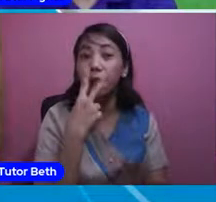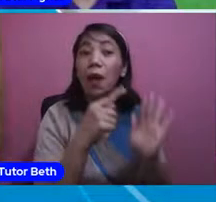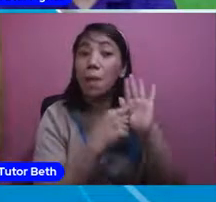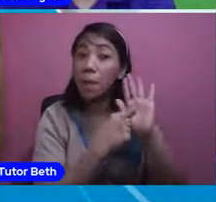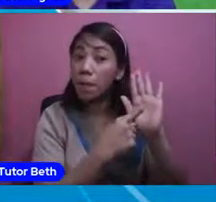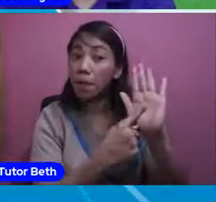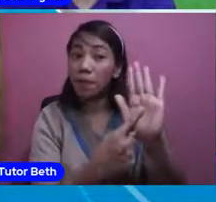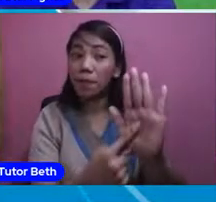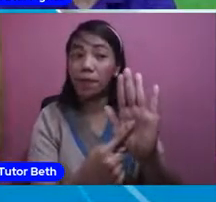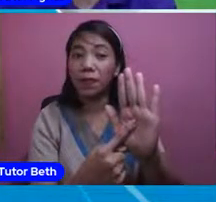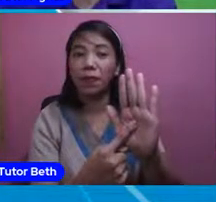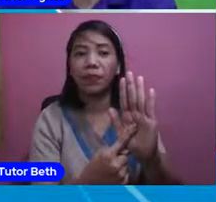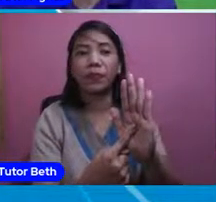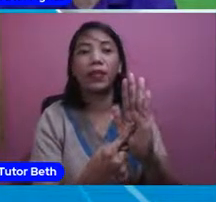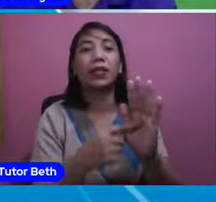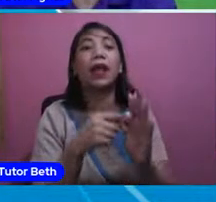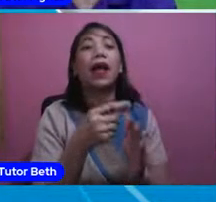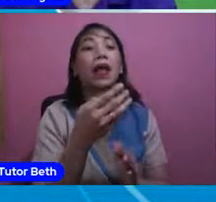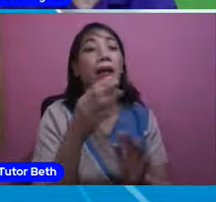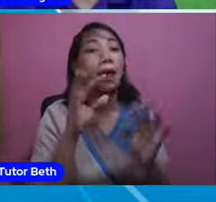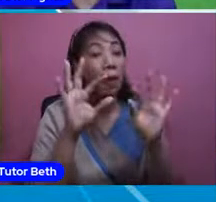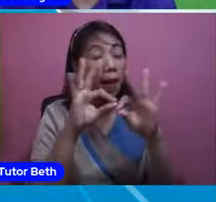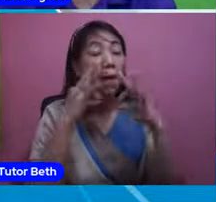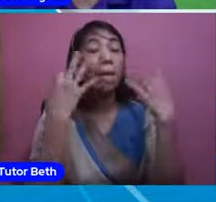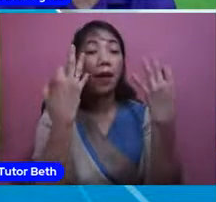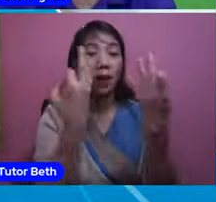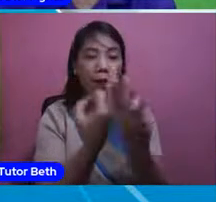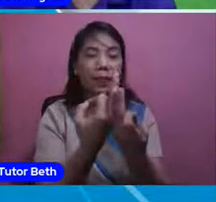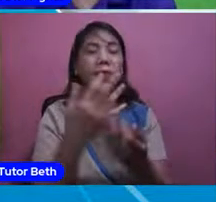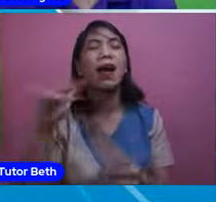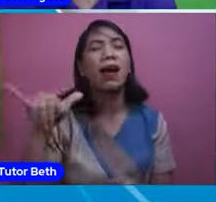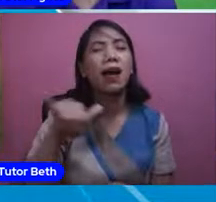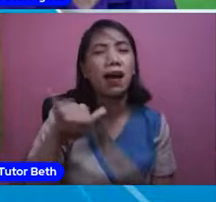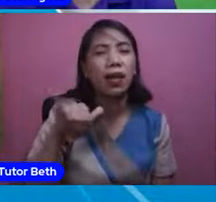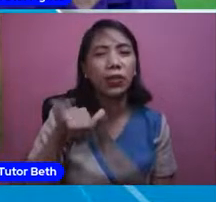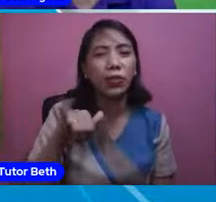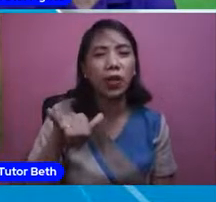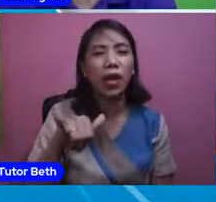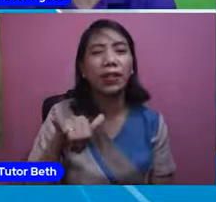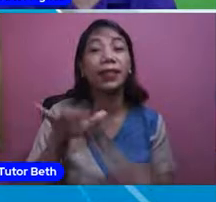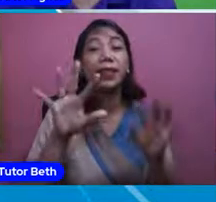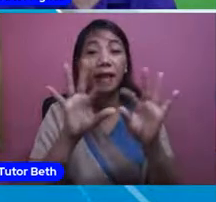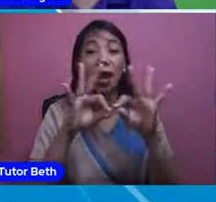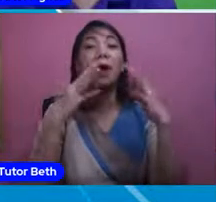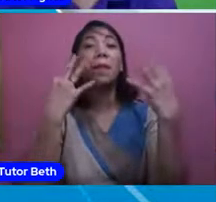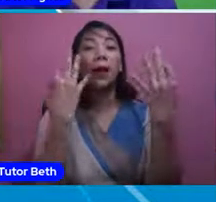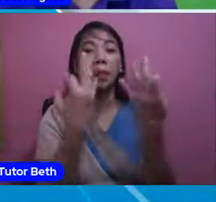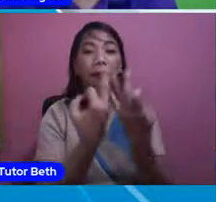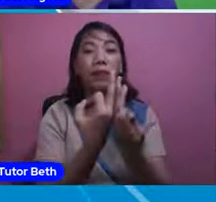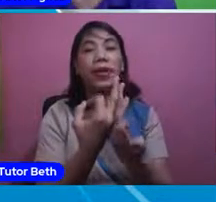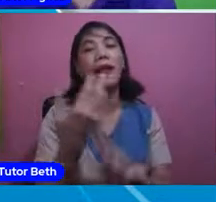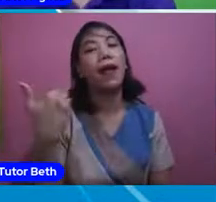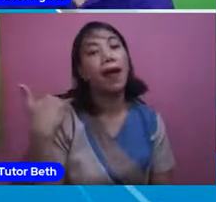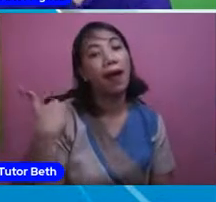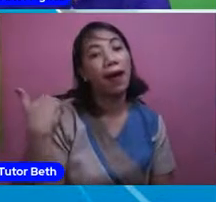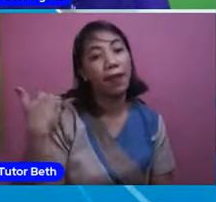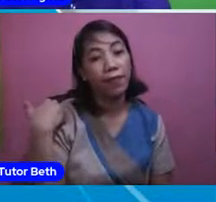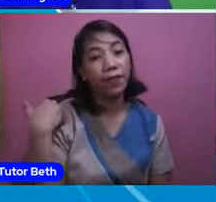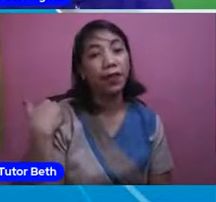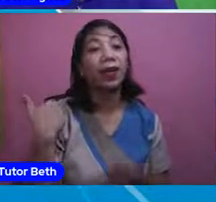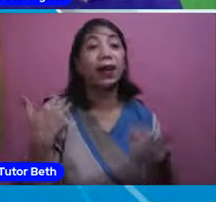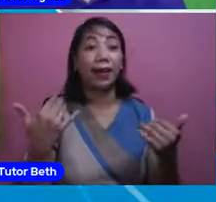ng pamilya na katulad ng pamilyang meron kang ngayon.